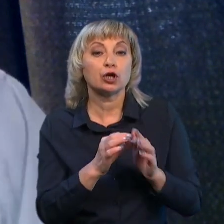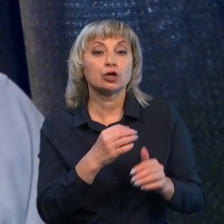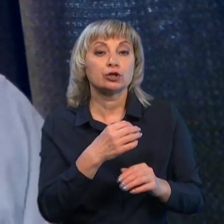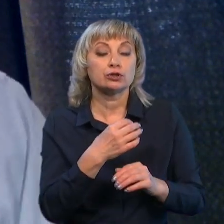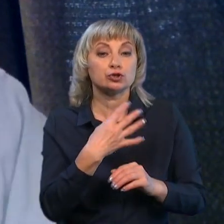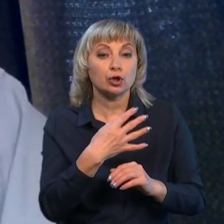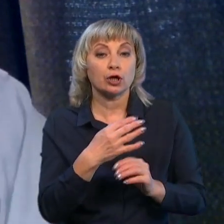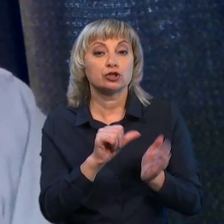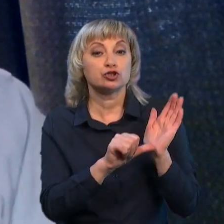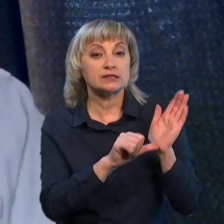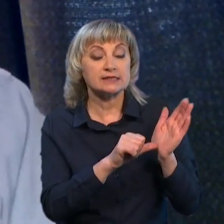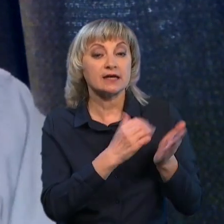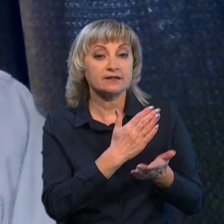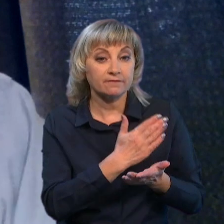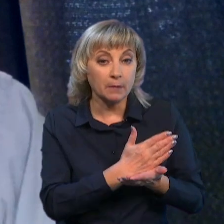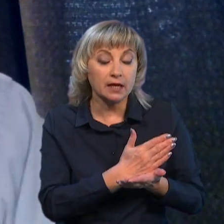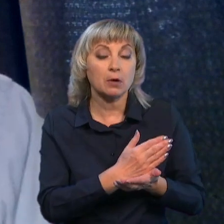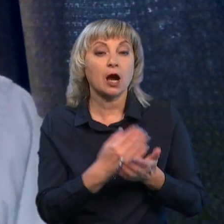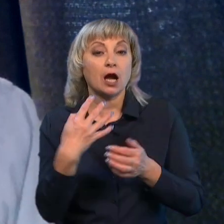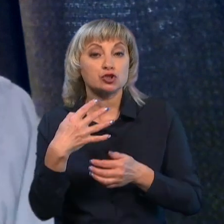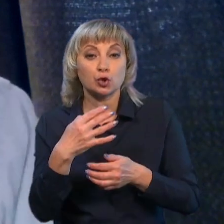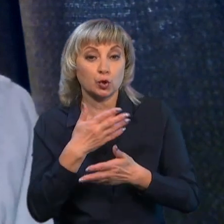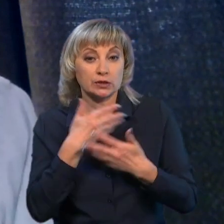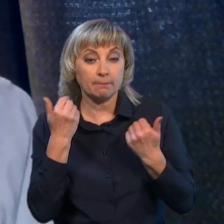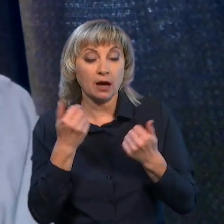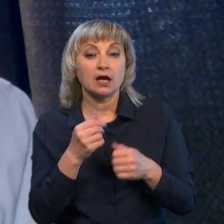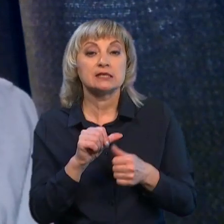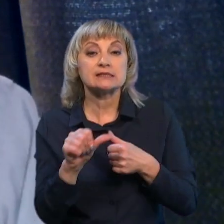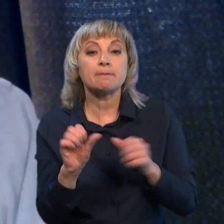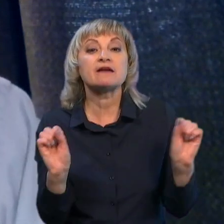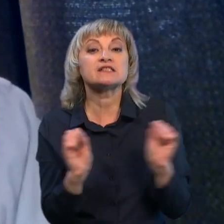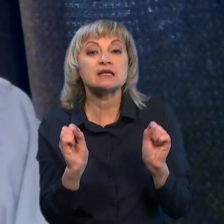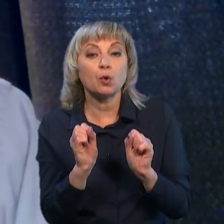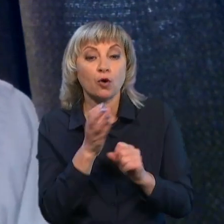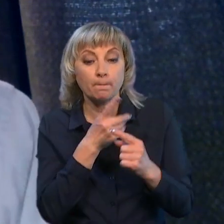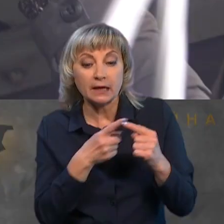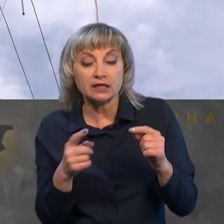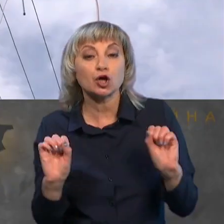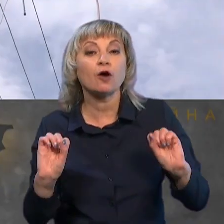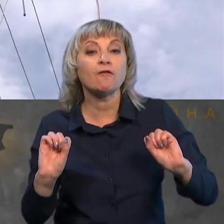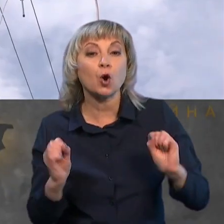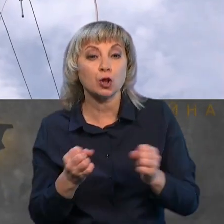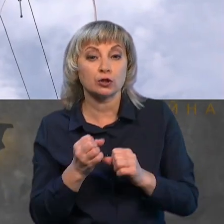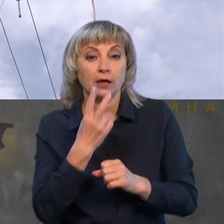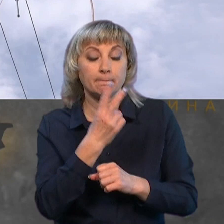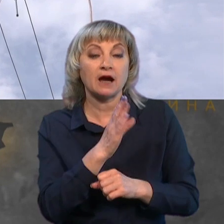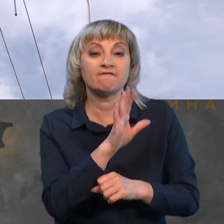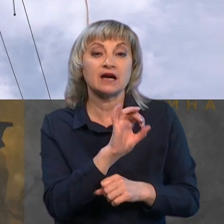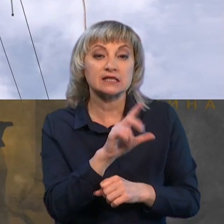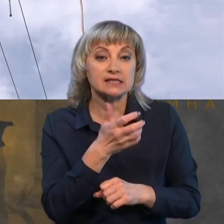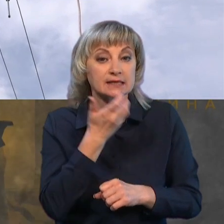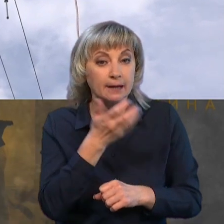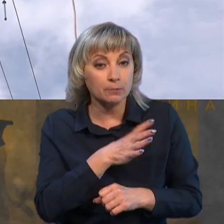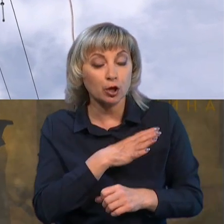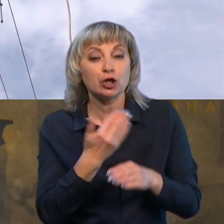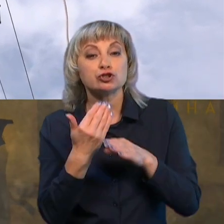ми маємо, 40% у нас немає. Зимуємось. Саме в зимовий період, в холодний період, тому що ми бачимо, там вересень був теплий, от, там